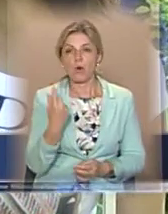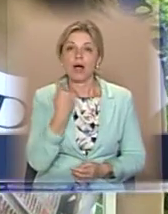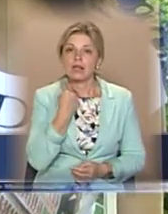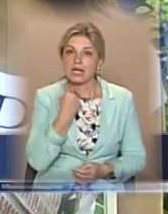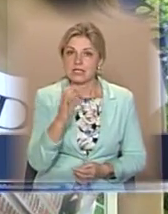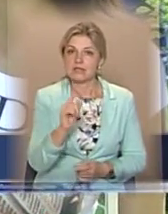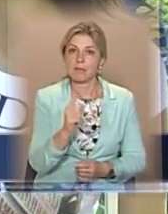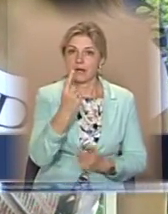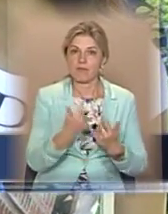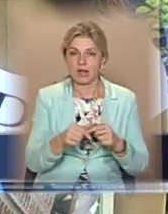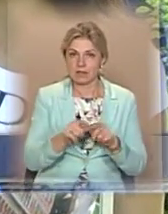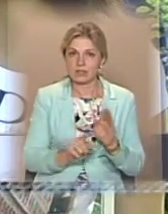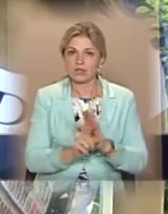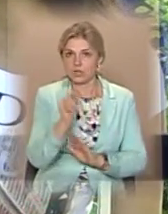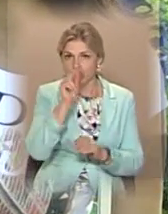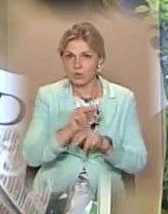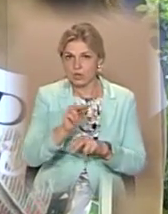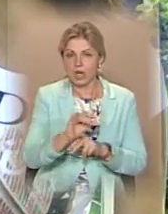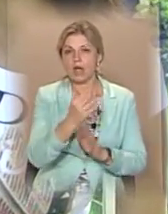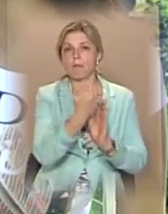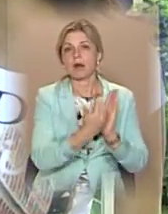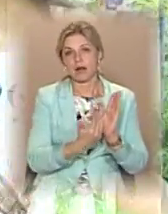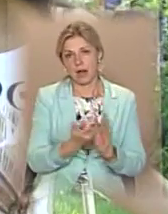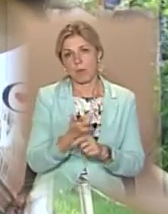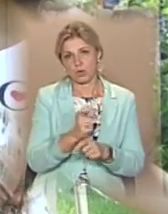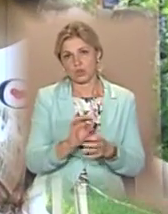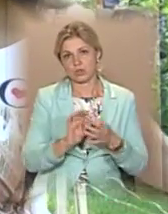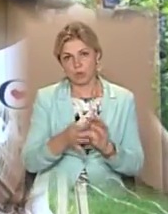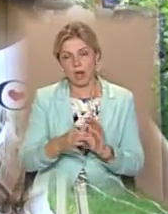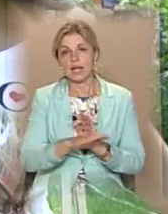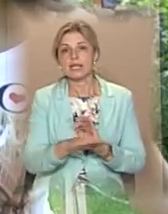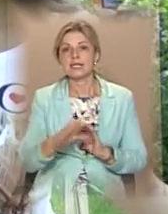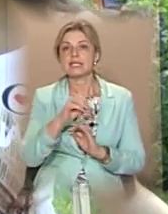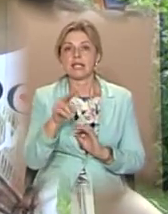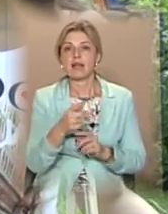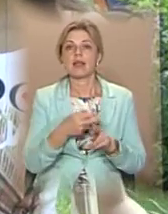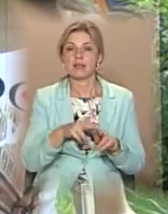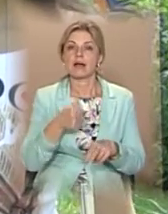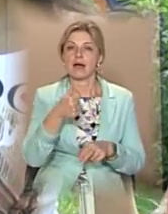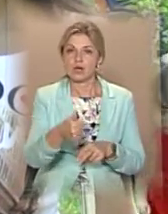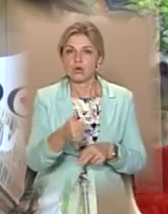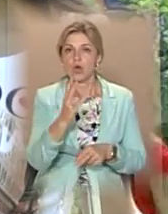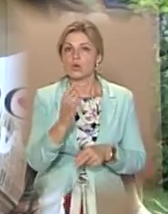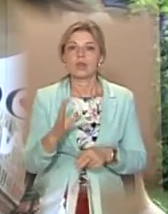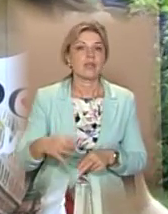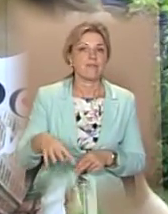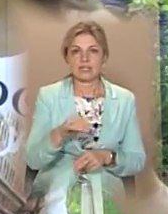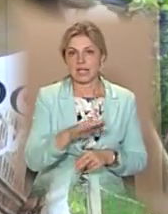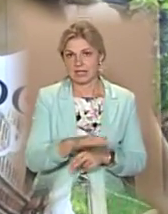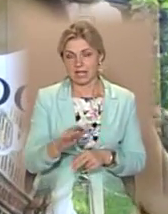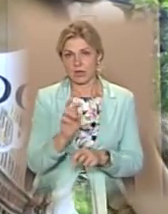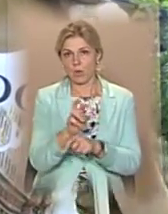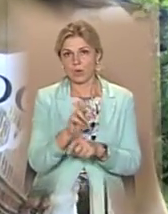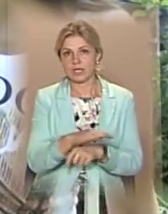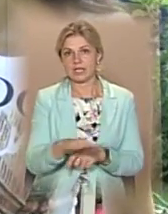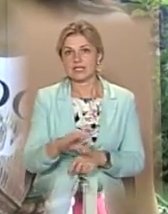первого класса начинают изучать, и программа сама очень сложная. Детский сад – это тоже хорошо, плюс, но не все детки, допустим, ходят в детский сад.